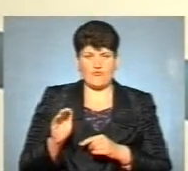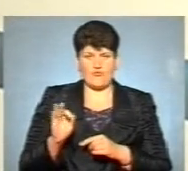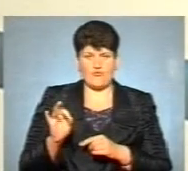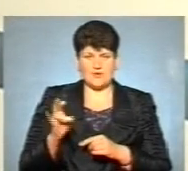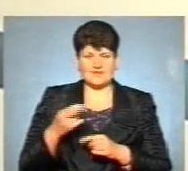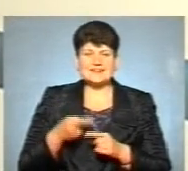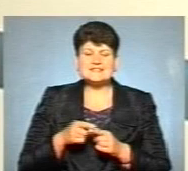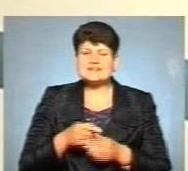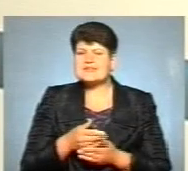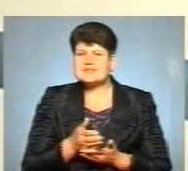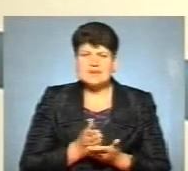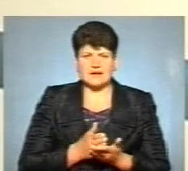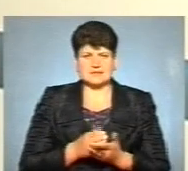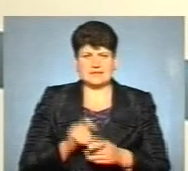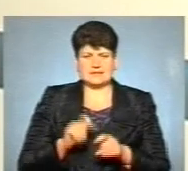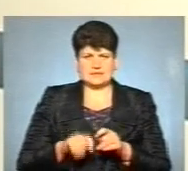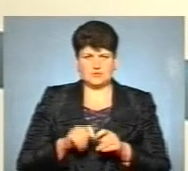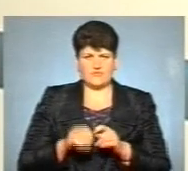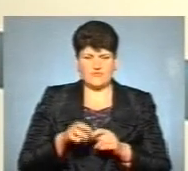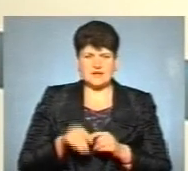якісне тестування, і